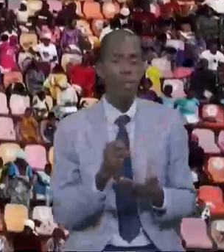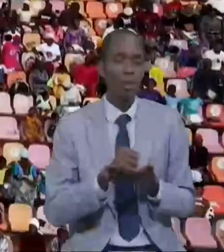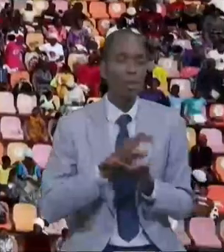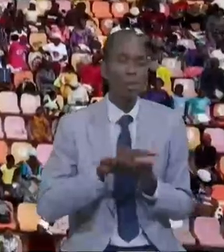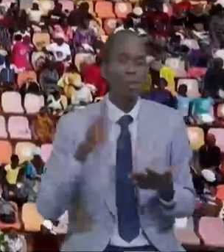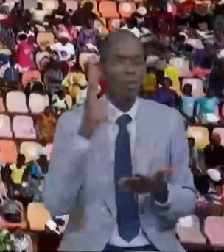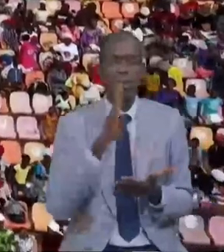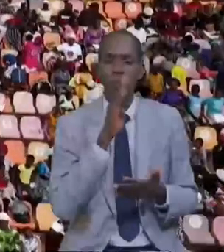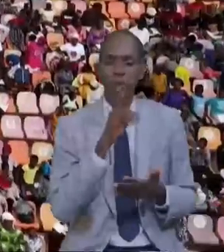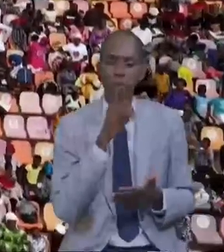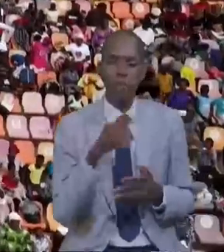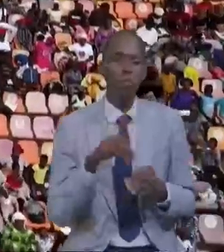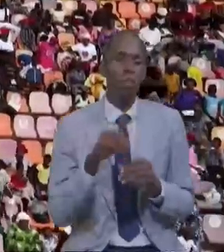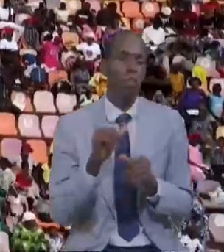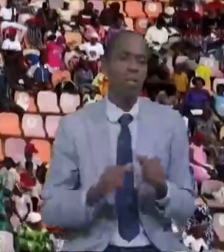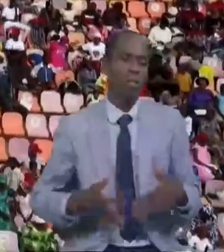Ensuite,